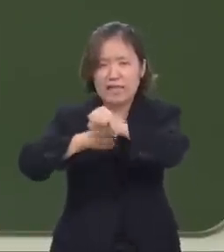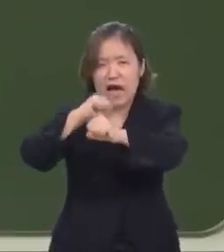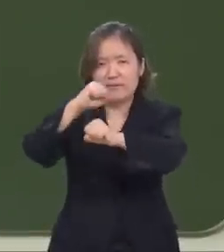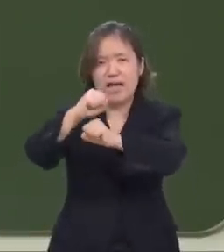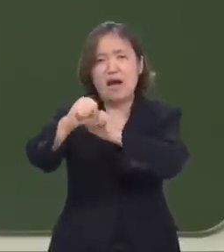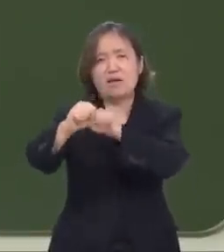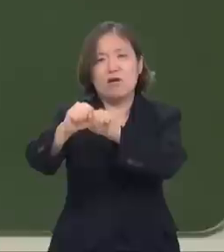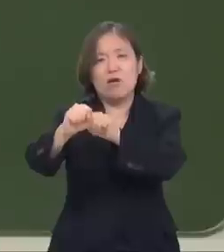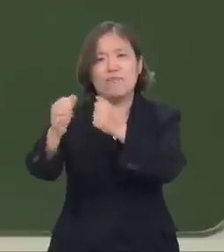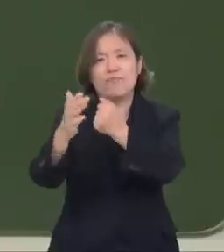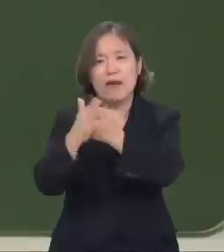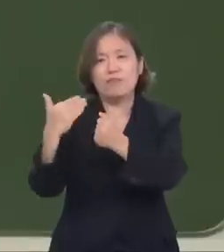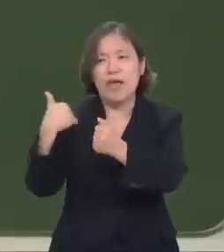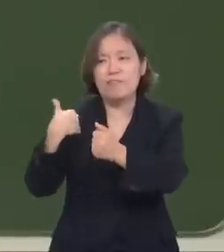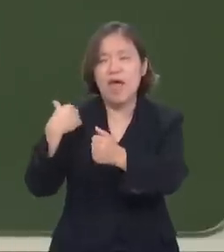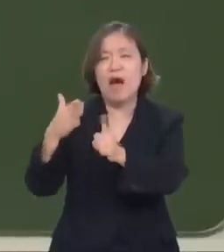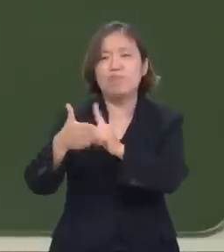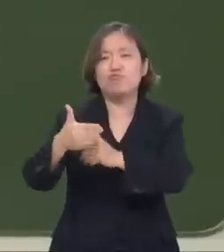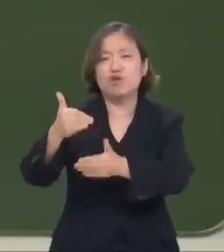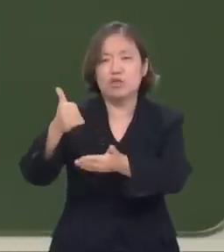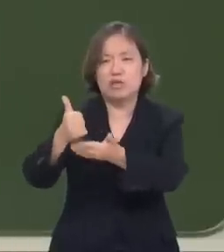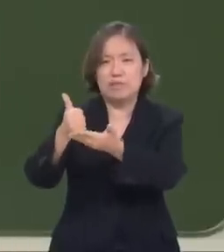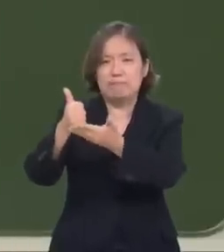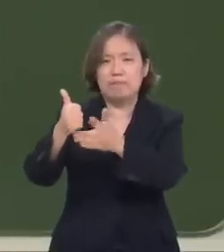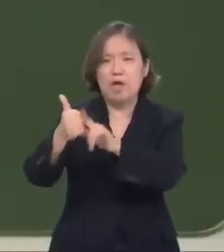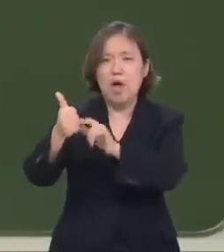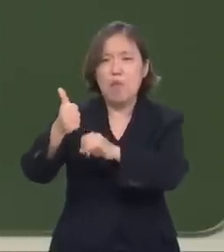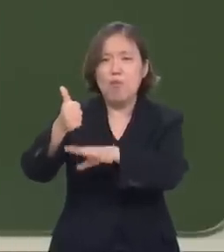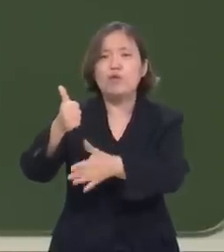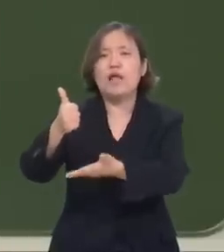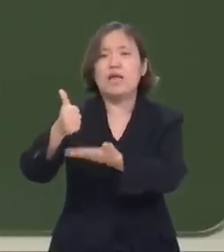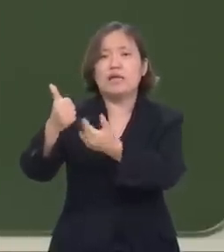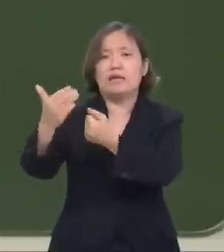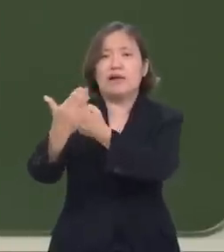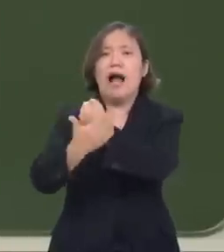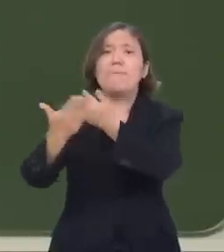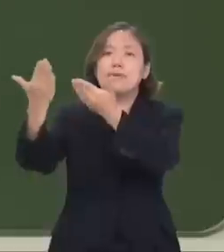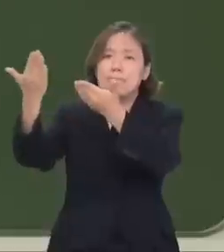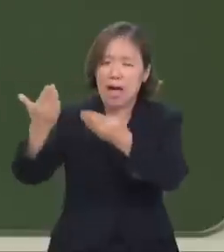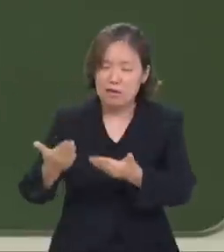가피로 이와 같이 내가 구제받을 수 있었구나